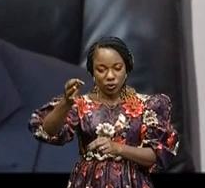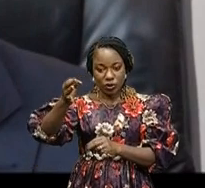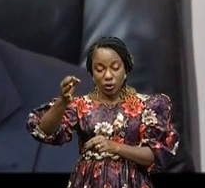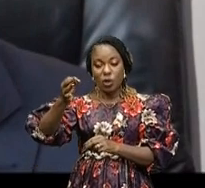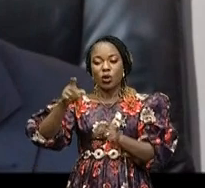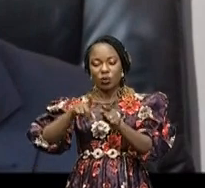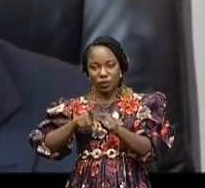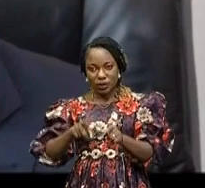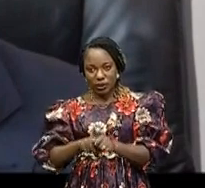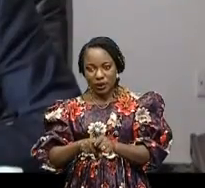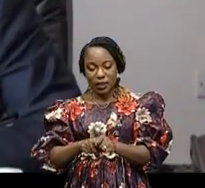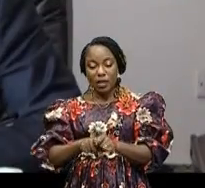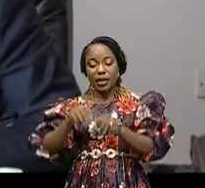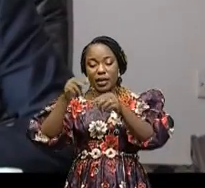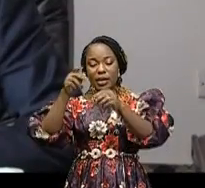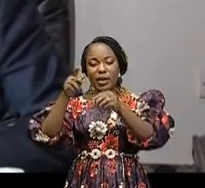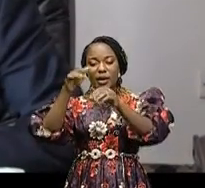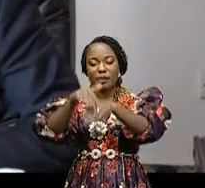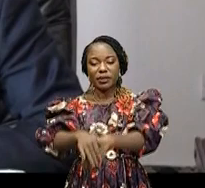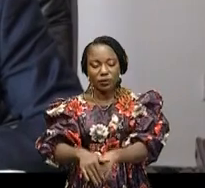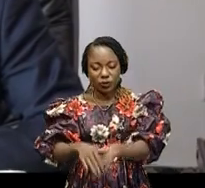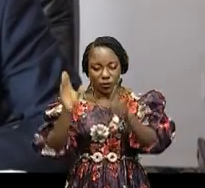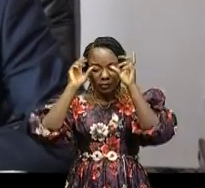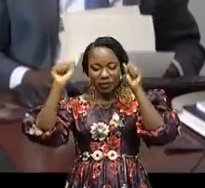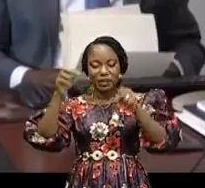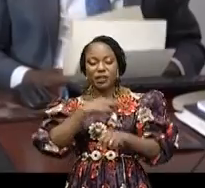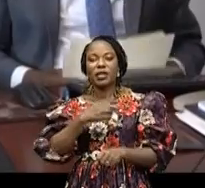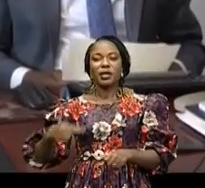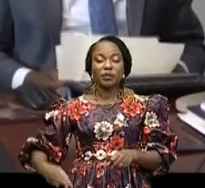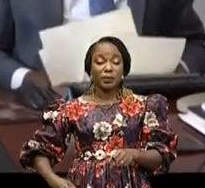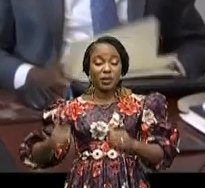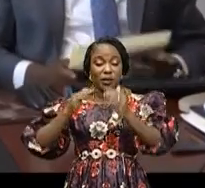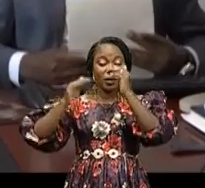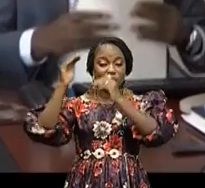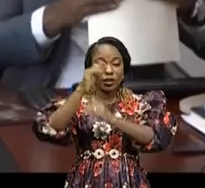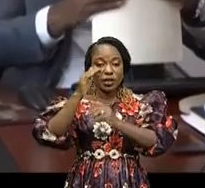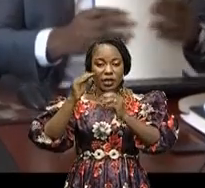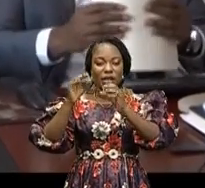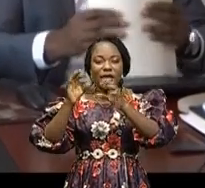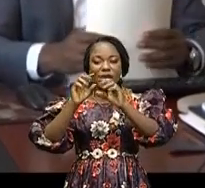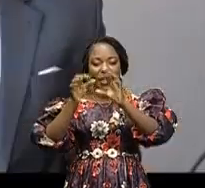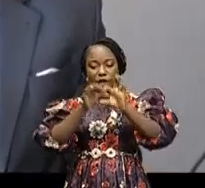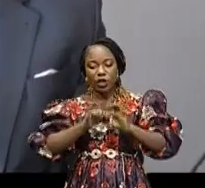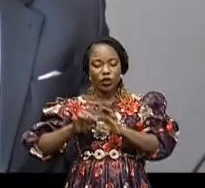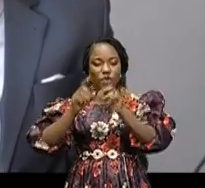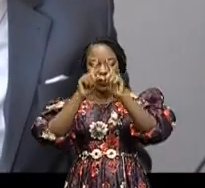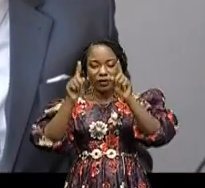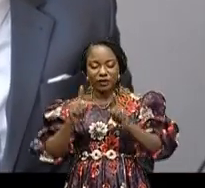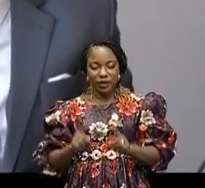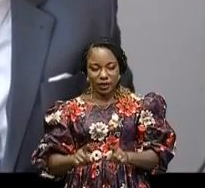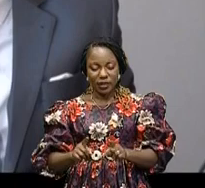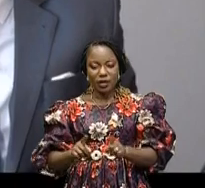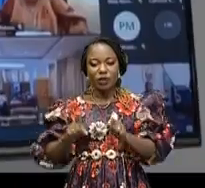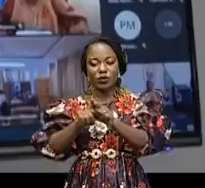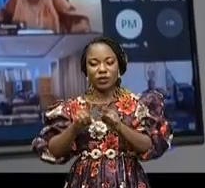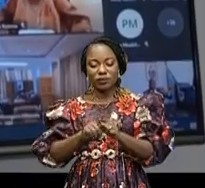Kinshasa, la participation du président de la République au sommet de l'Union africaine d'Addis Abeba en Éthiopie où il a